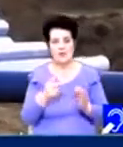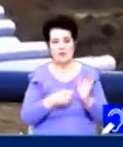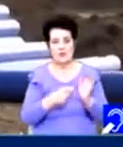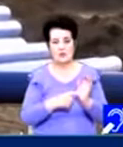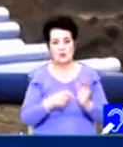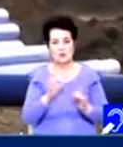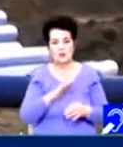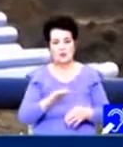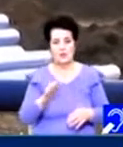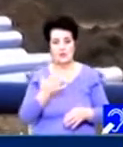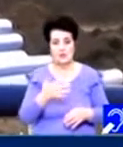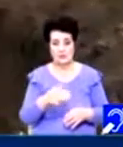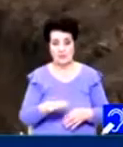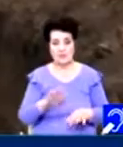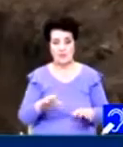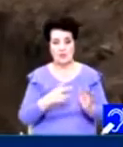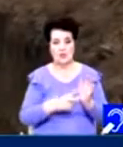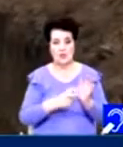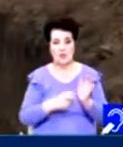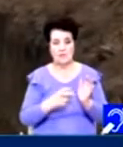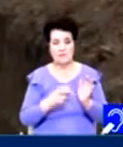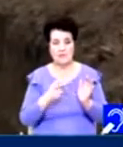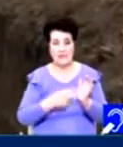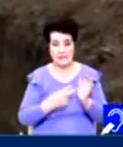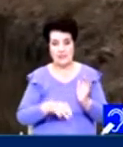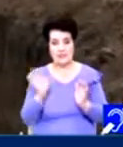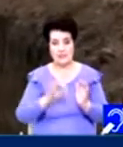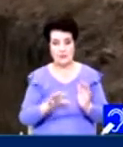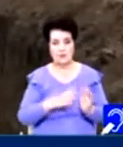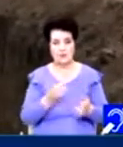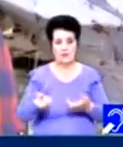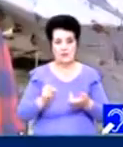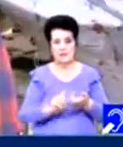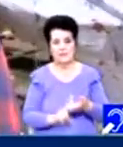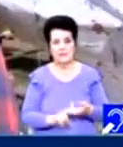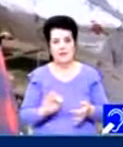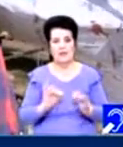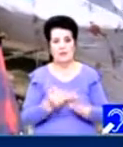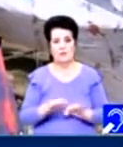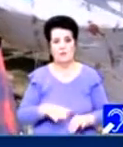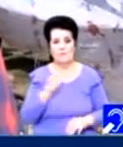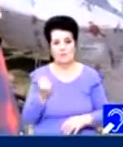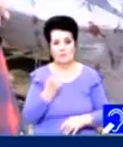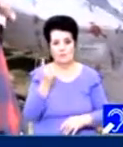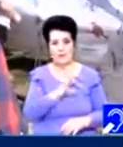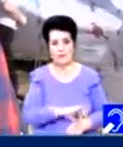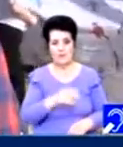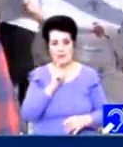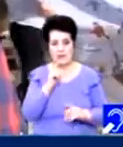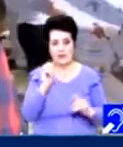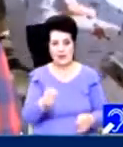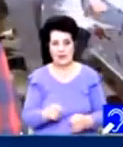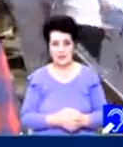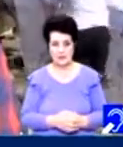de locuitori, 70% s-au conectat la apeductul recent construit. Satul nostru a fost primul care a beneficiat de grant